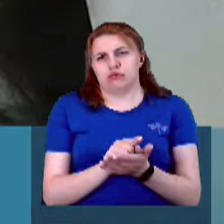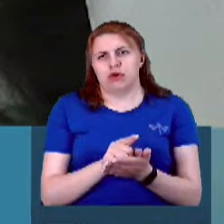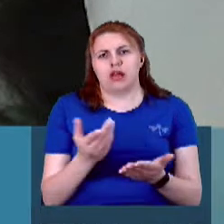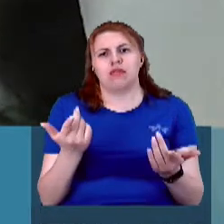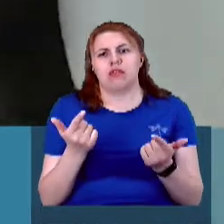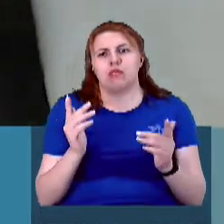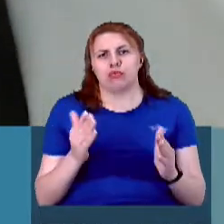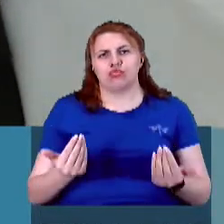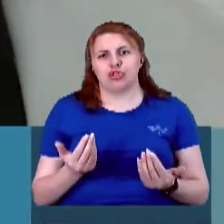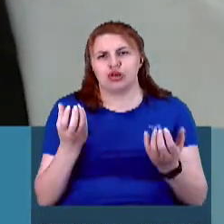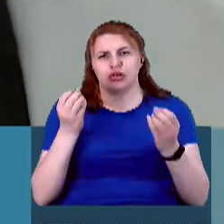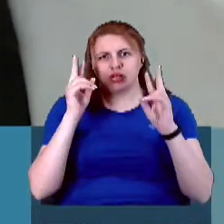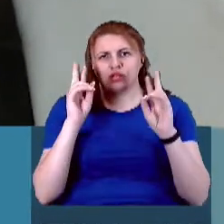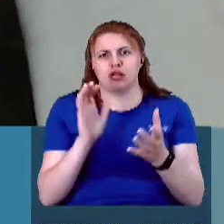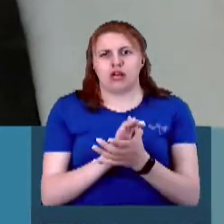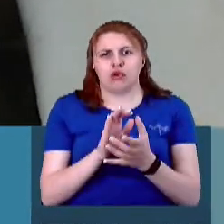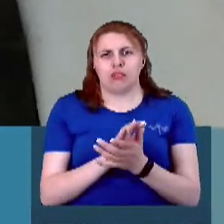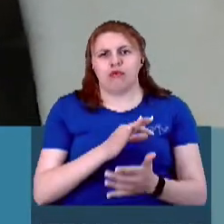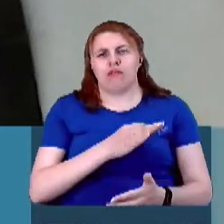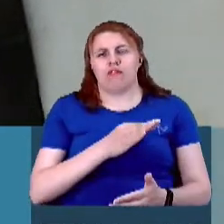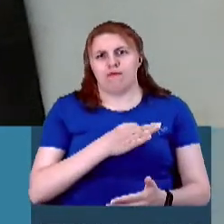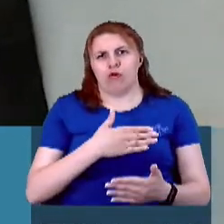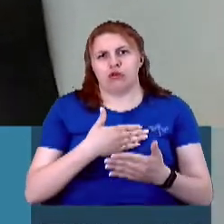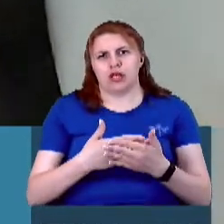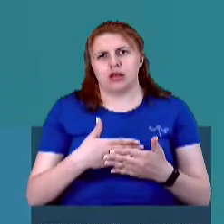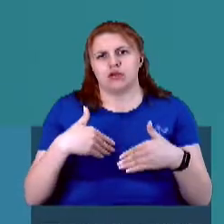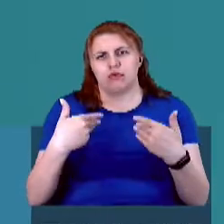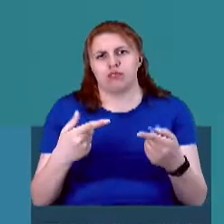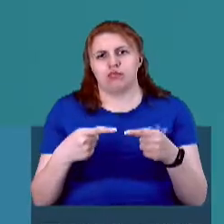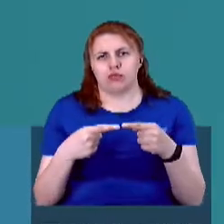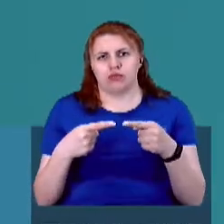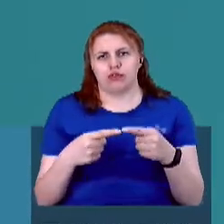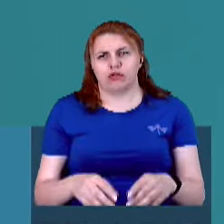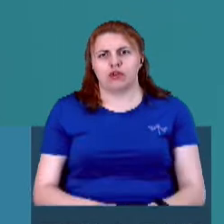знає. Знайомі та волонтери запропонували орендувати квартиру.